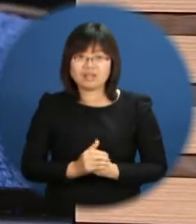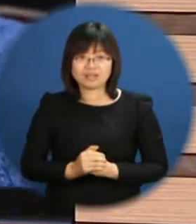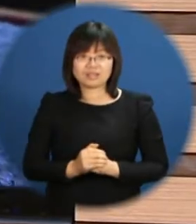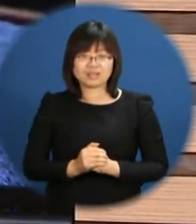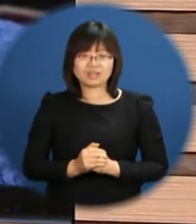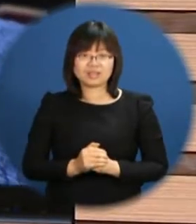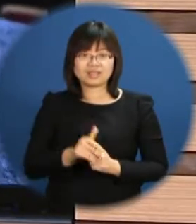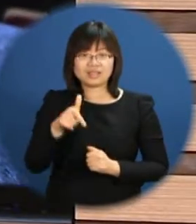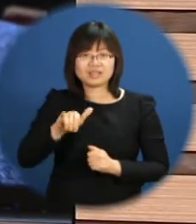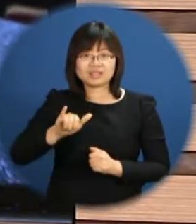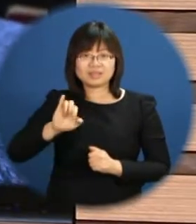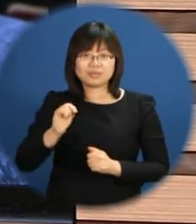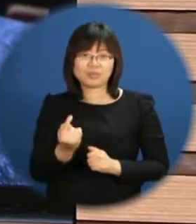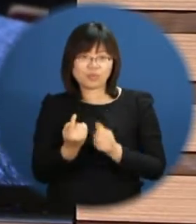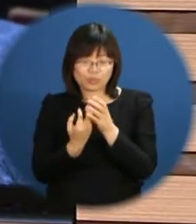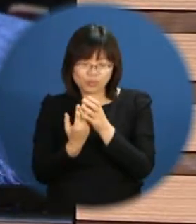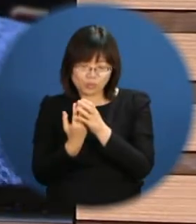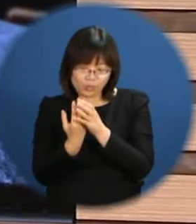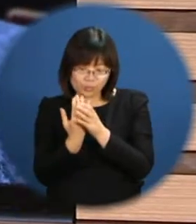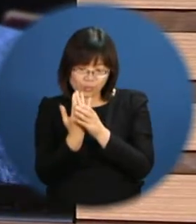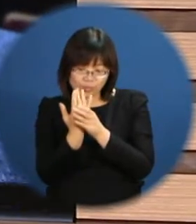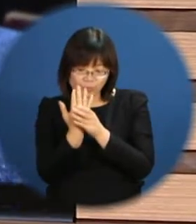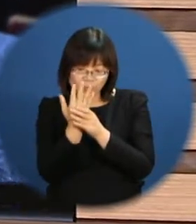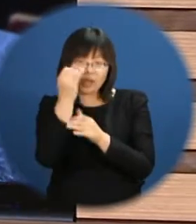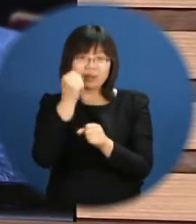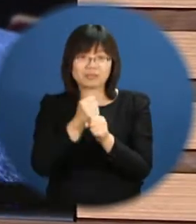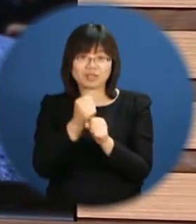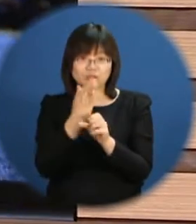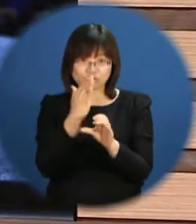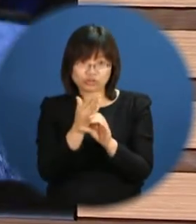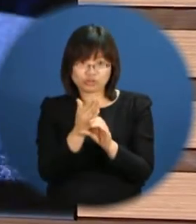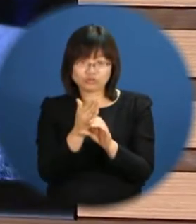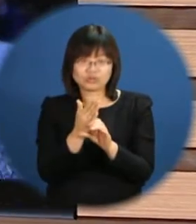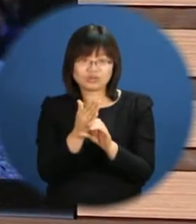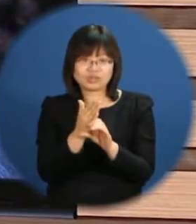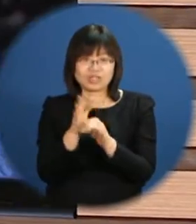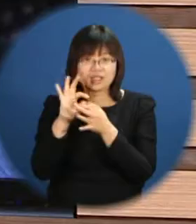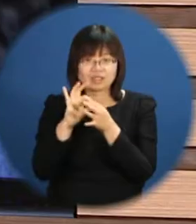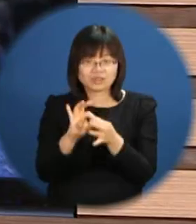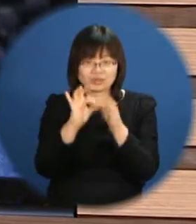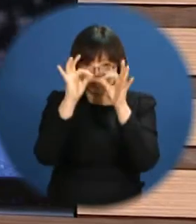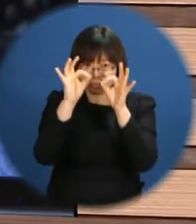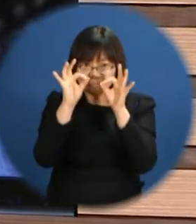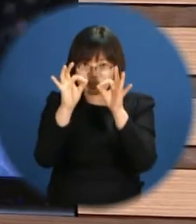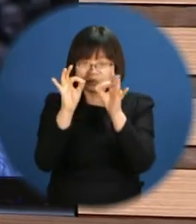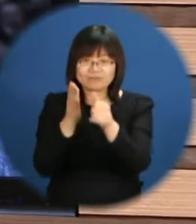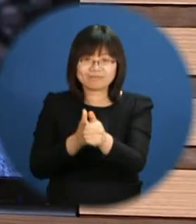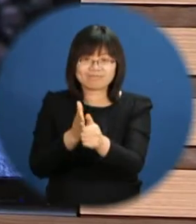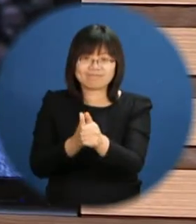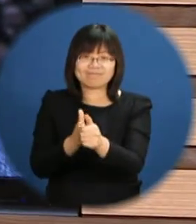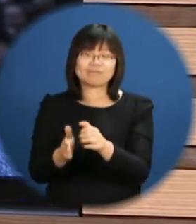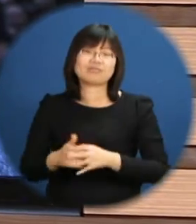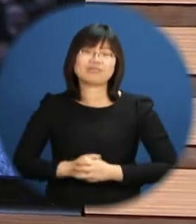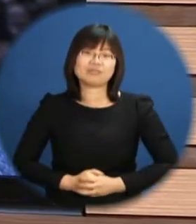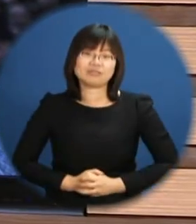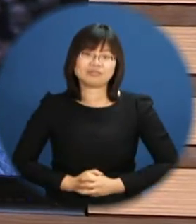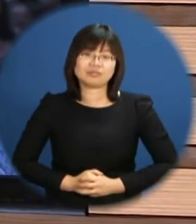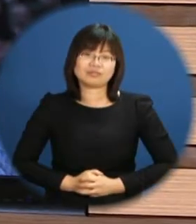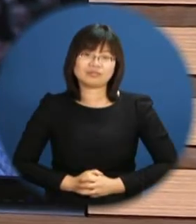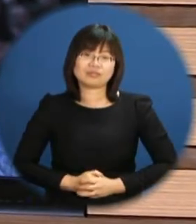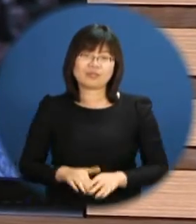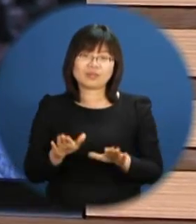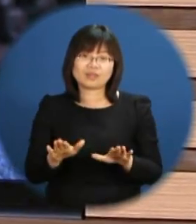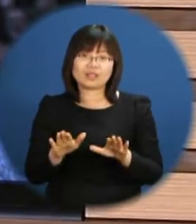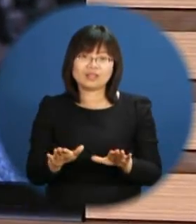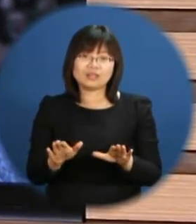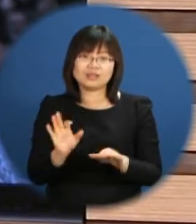예 기포가 형성되고 있죠 표면에 그걸 계속 좀 보시고 있고 이것도 이제